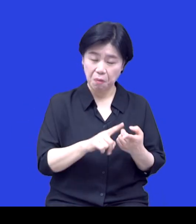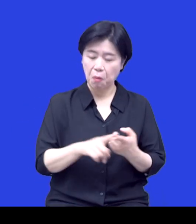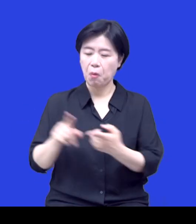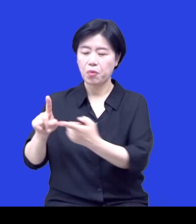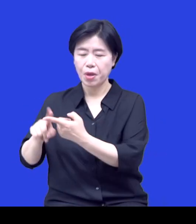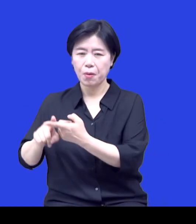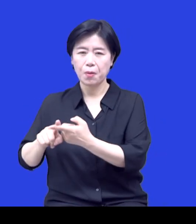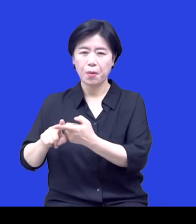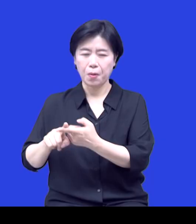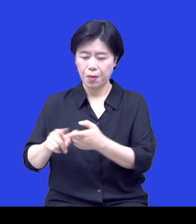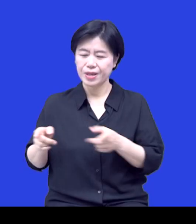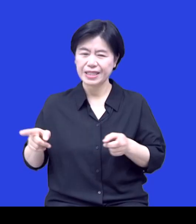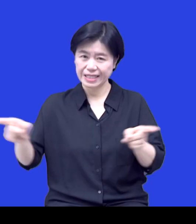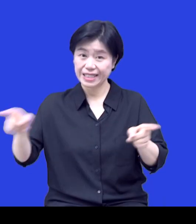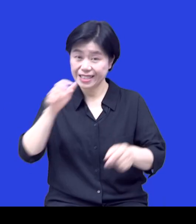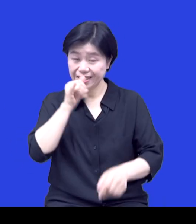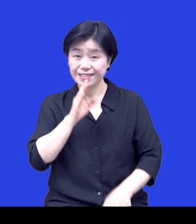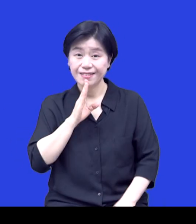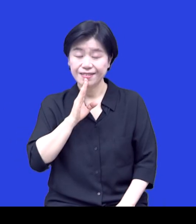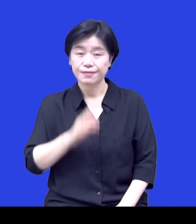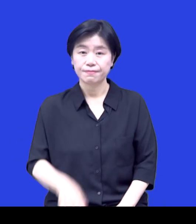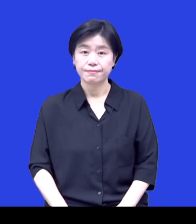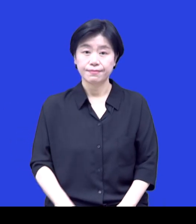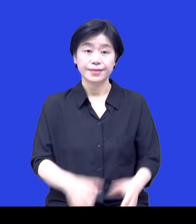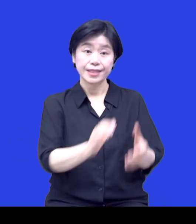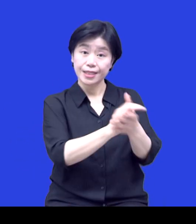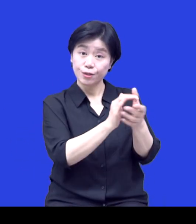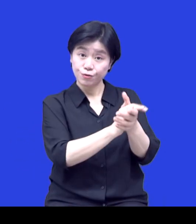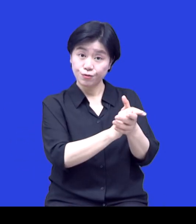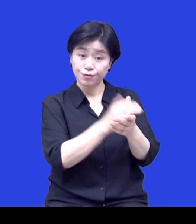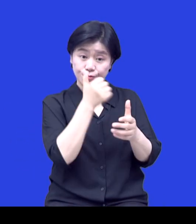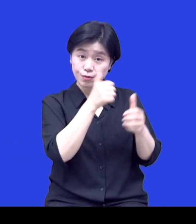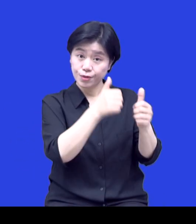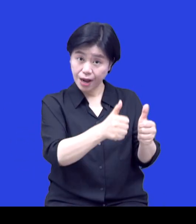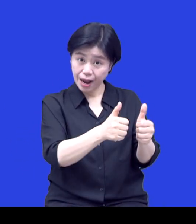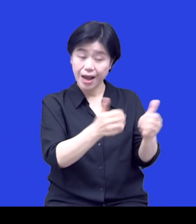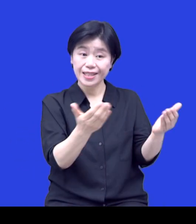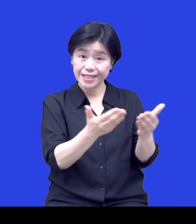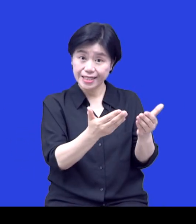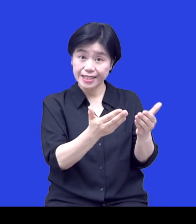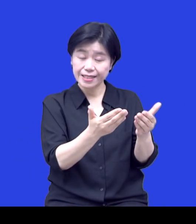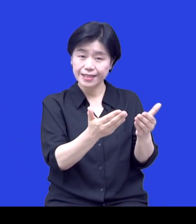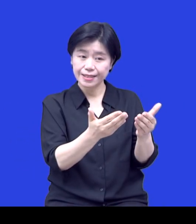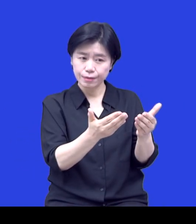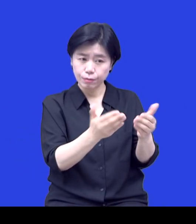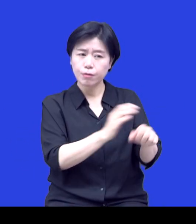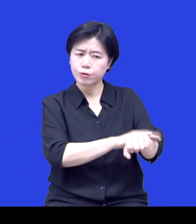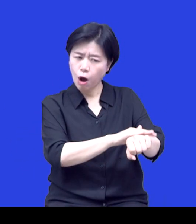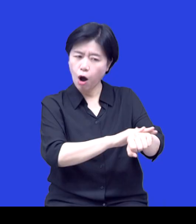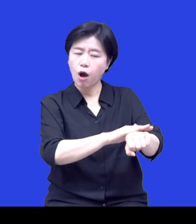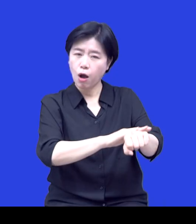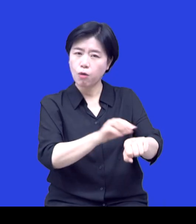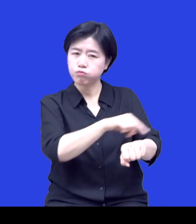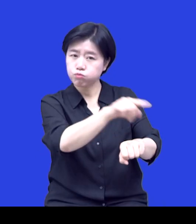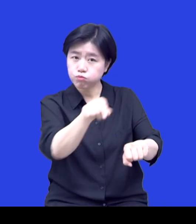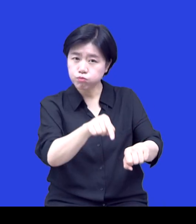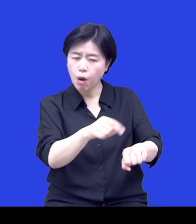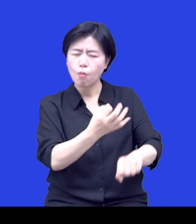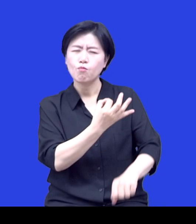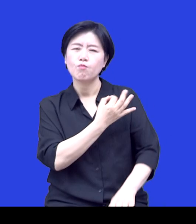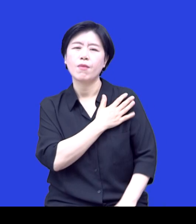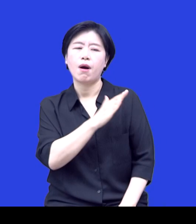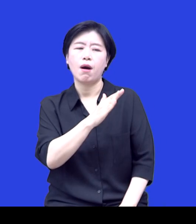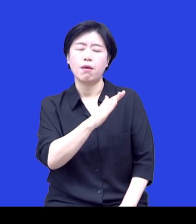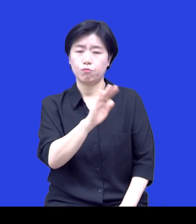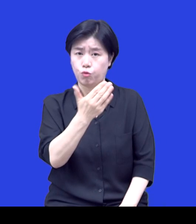아, 그럼요. 저희가 이제 제 친구 변호사 된 네. 친구들 중에서는 이제 크게 성공해서 남은 생에 살 돈 다 벌어놓고 은퇴한